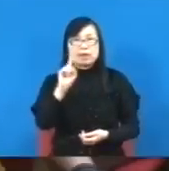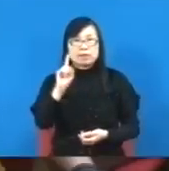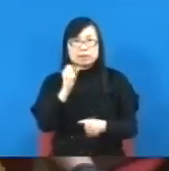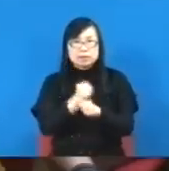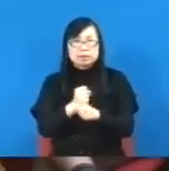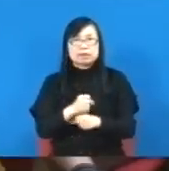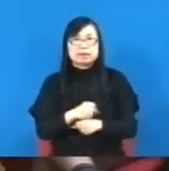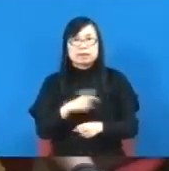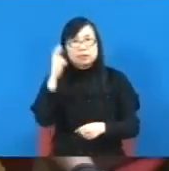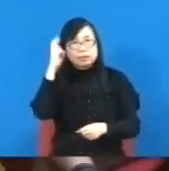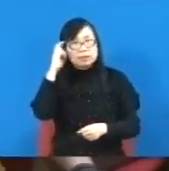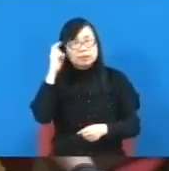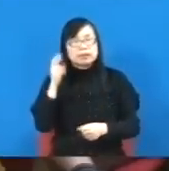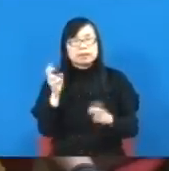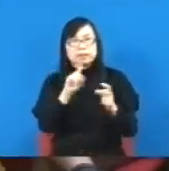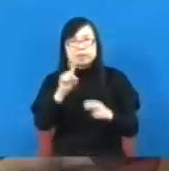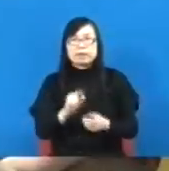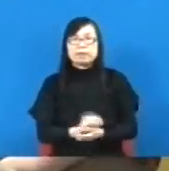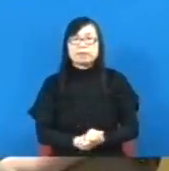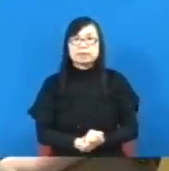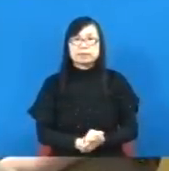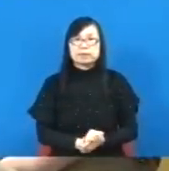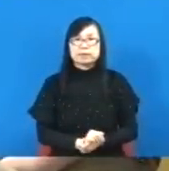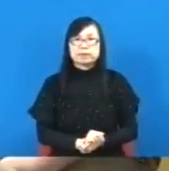粉？抑或沙河粉？